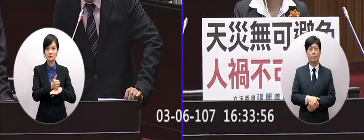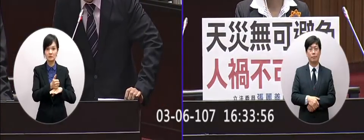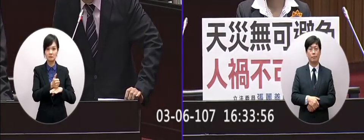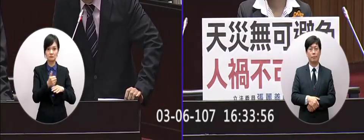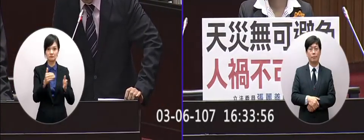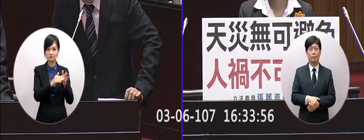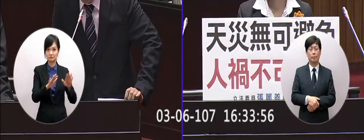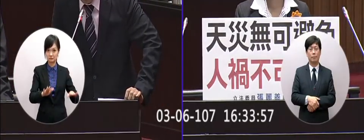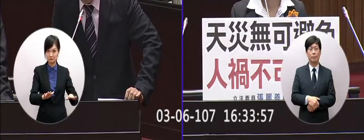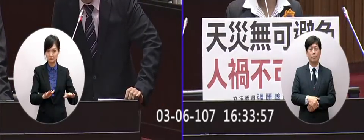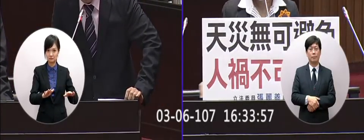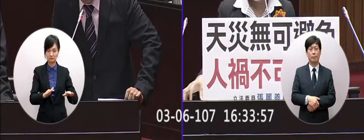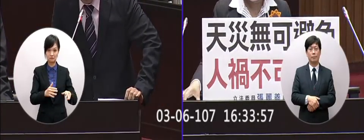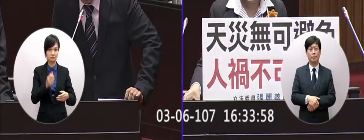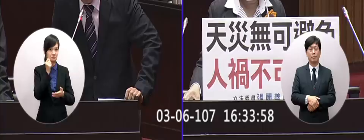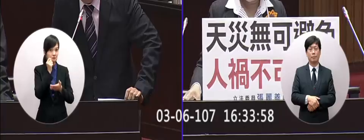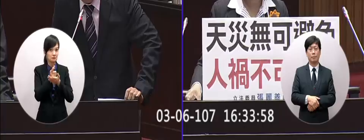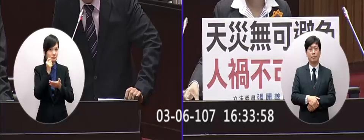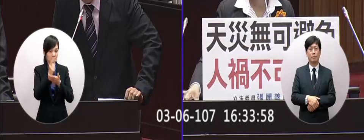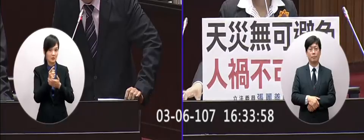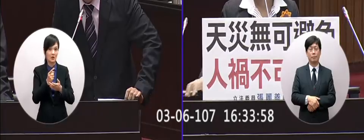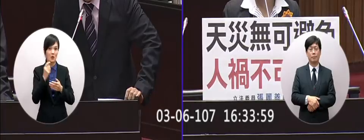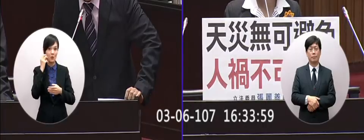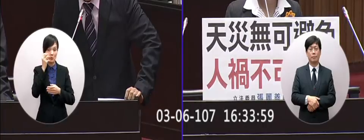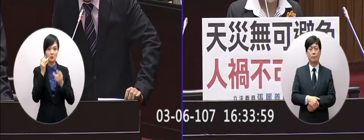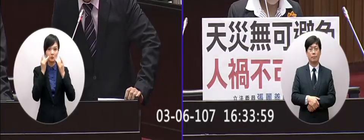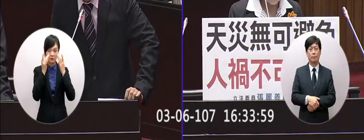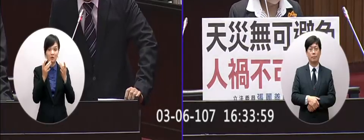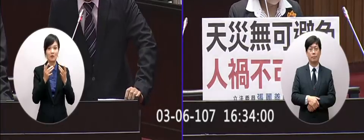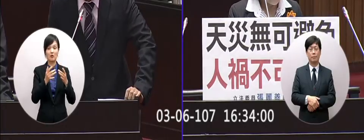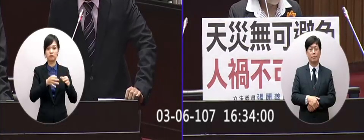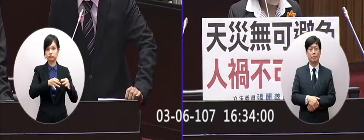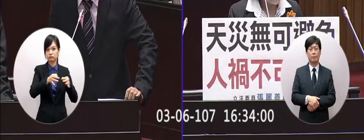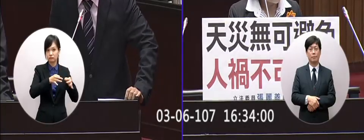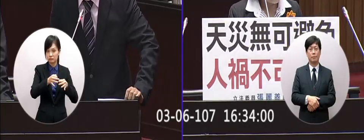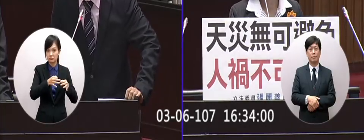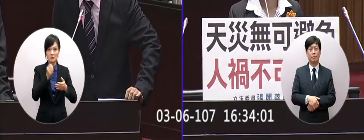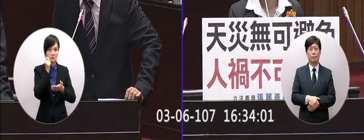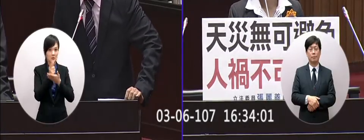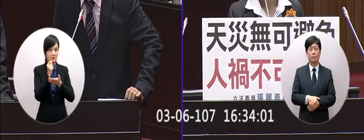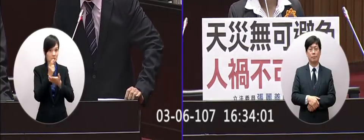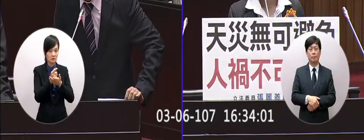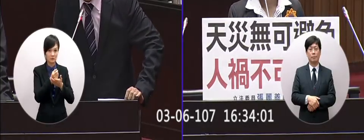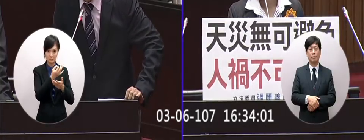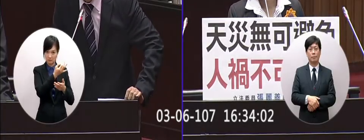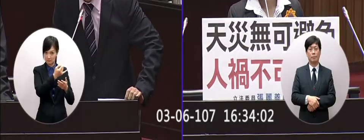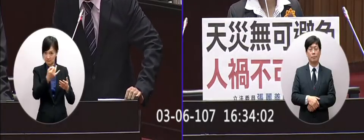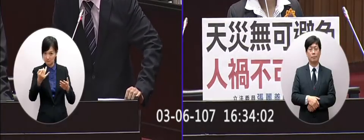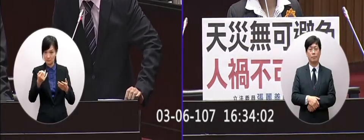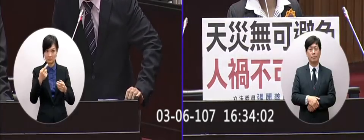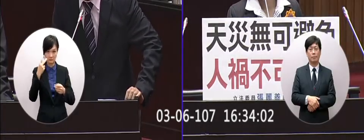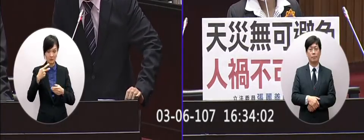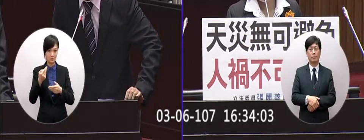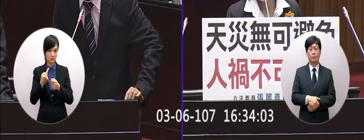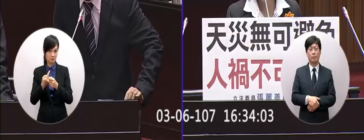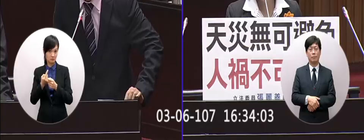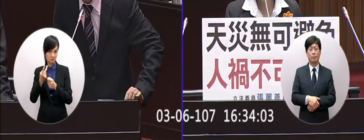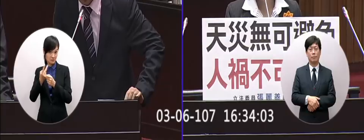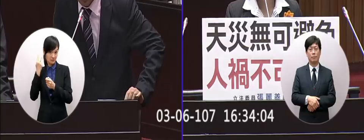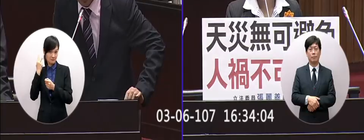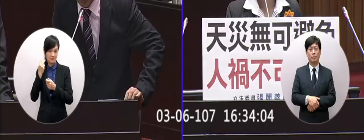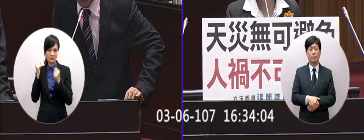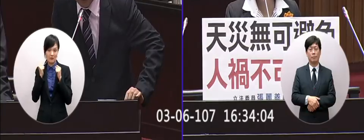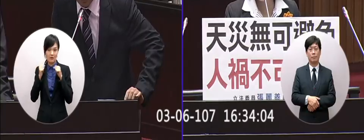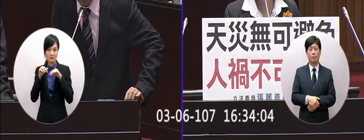在，每个月的台北果菜批发市场的平均价格，扩掉前年的含奈以外，远高于